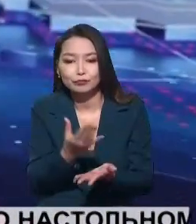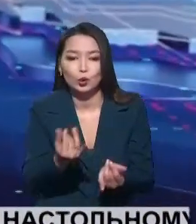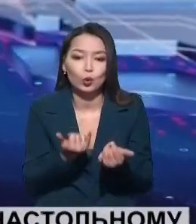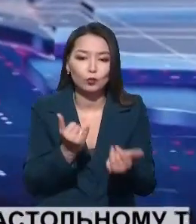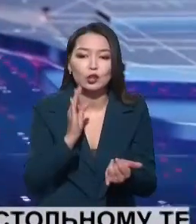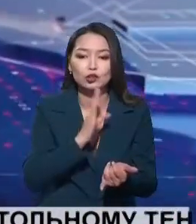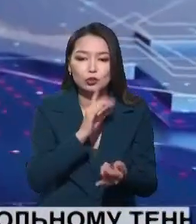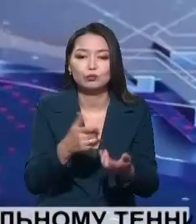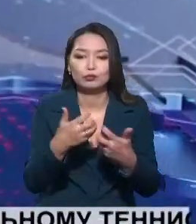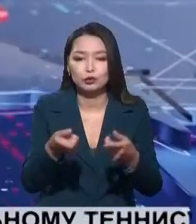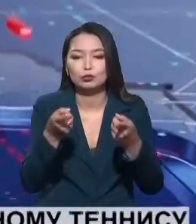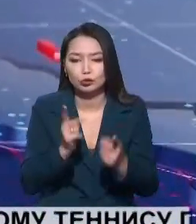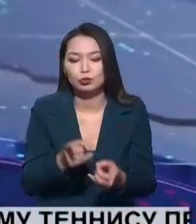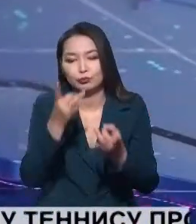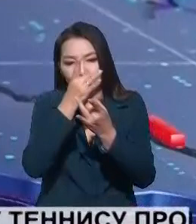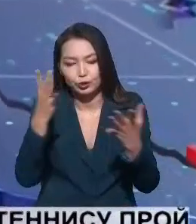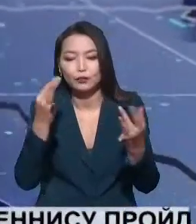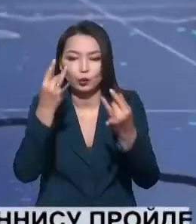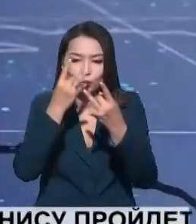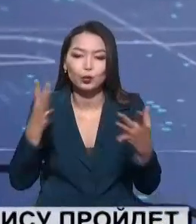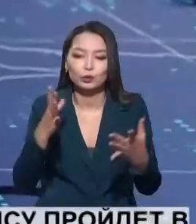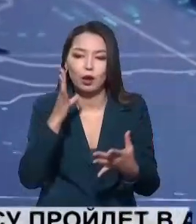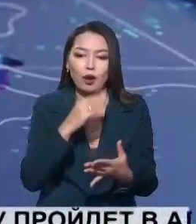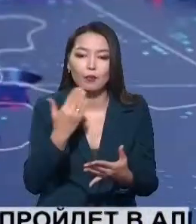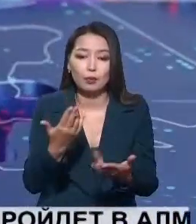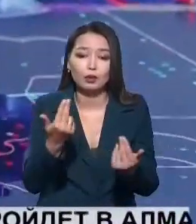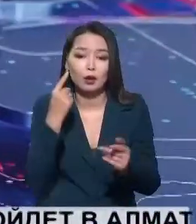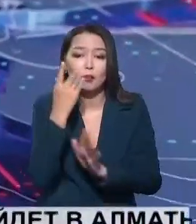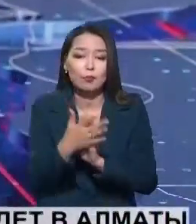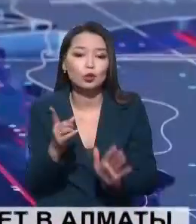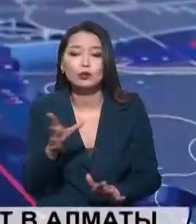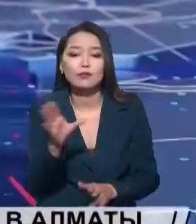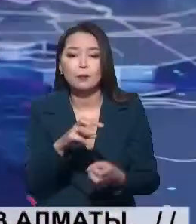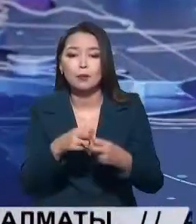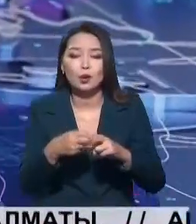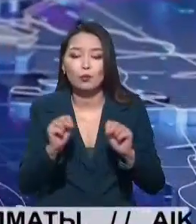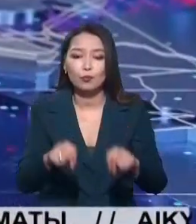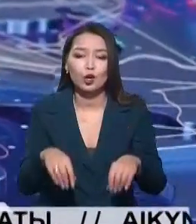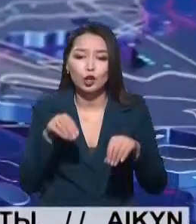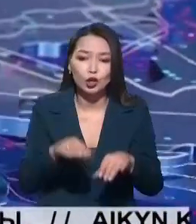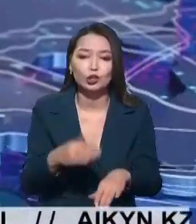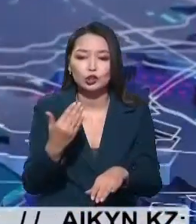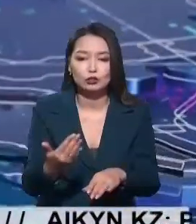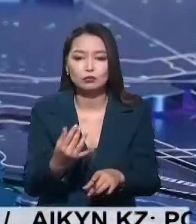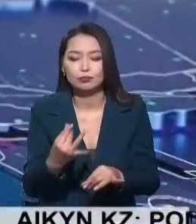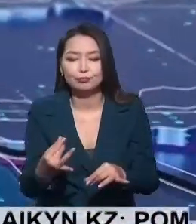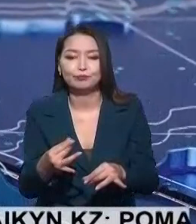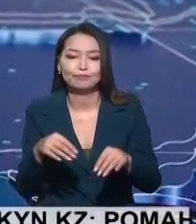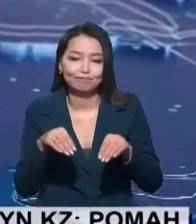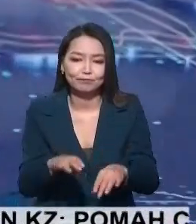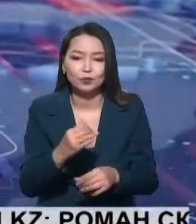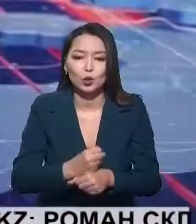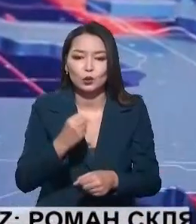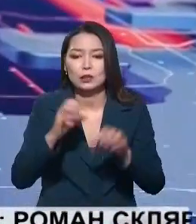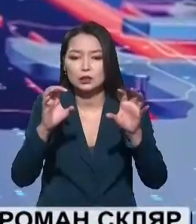считаться по-настоящему цивилизованным и культурным. Конечно, понятно, что не все проблемы можно решить, приняв или ужесточив закон. Прежде